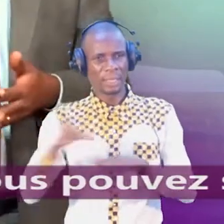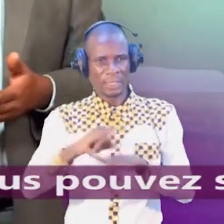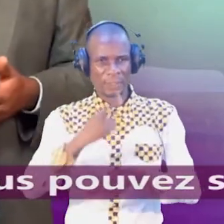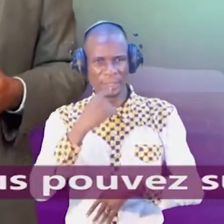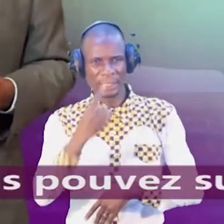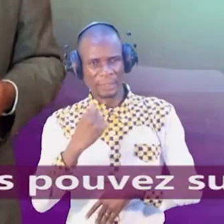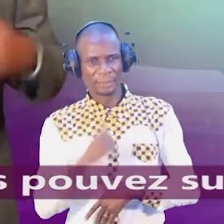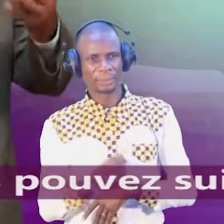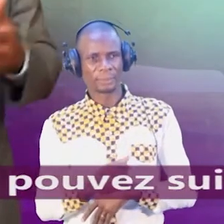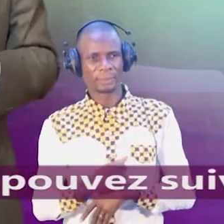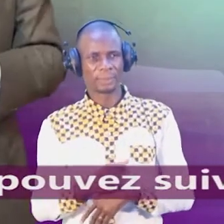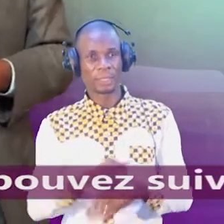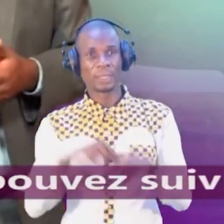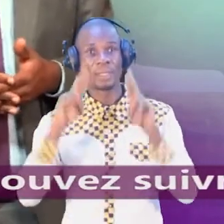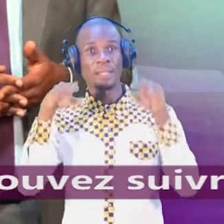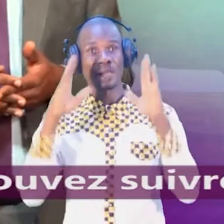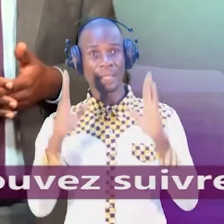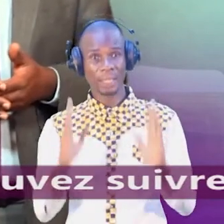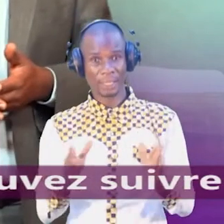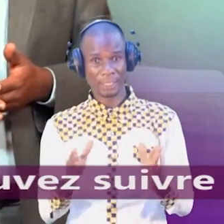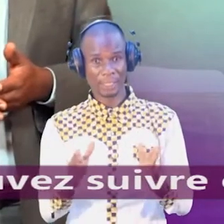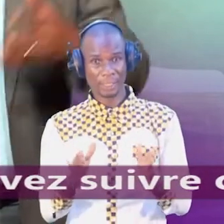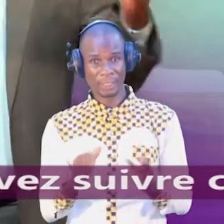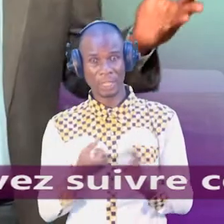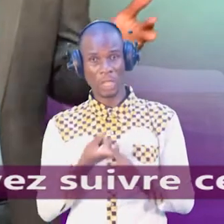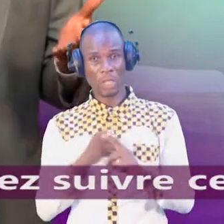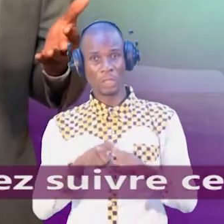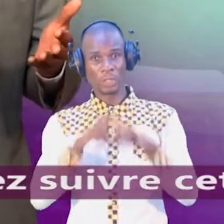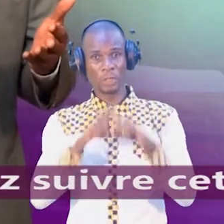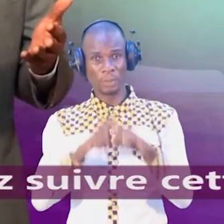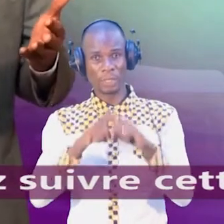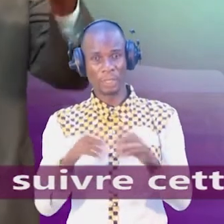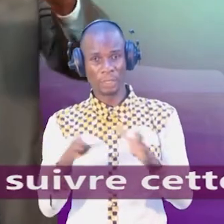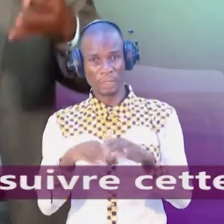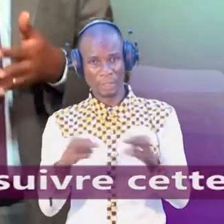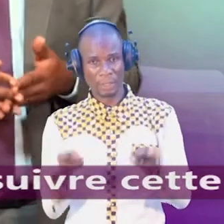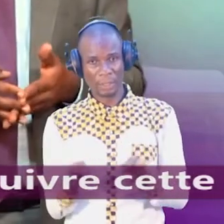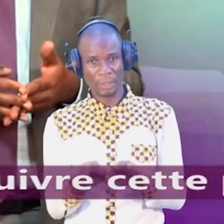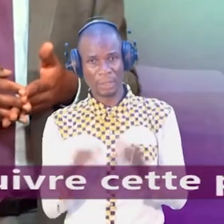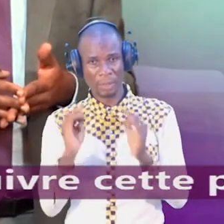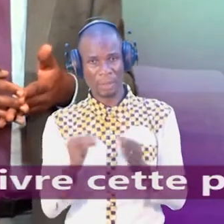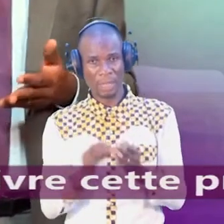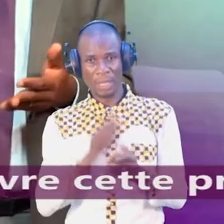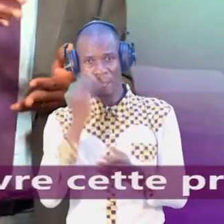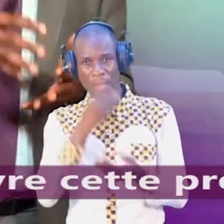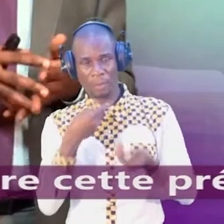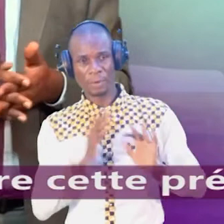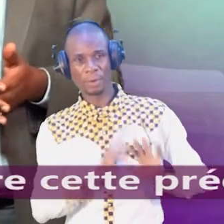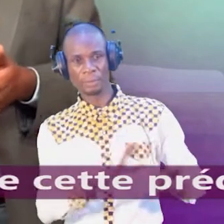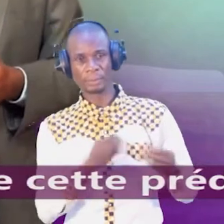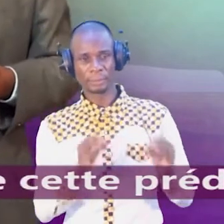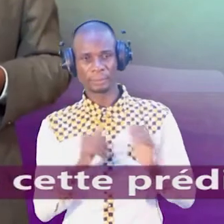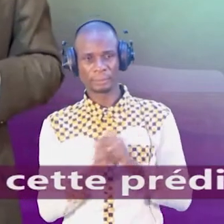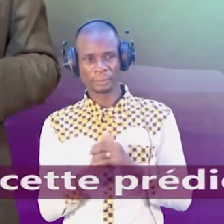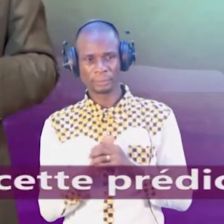ezali kokenda lingombe ezali kokoba ebele. Kasi, bizale li malamu, ezali ndeko sila, ezali kokweya.